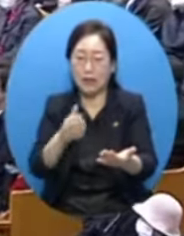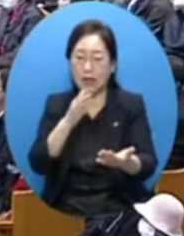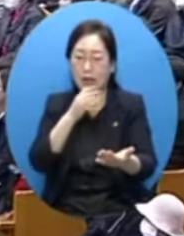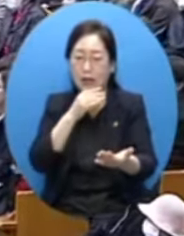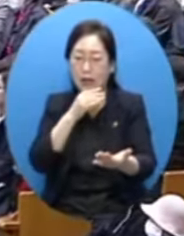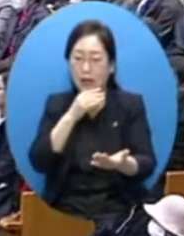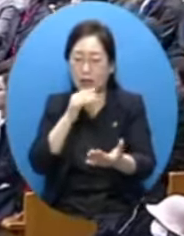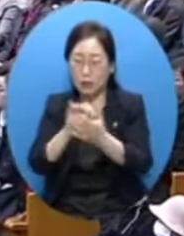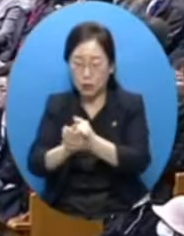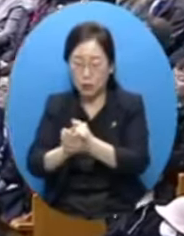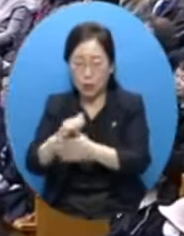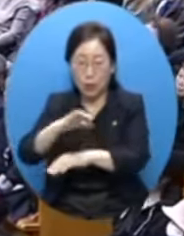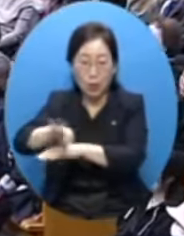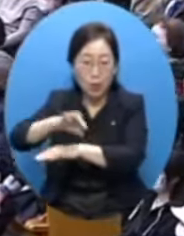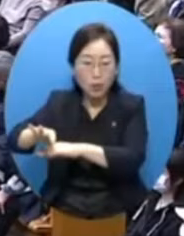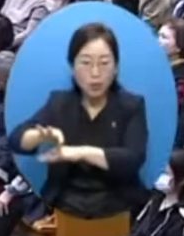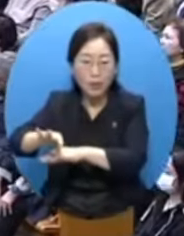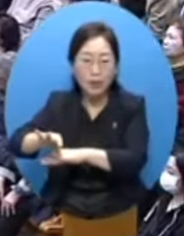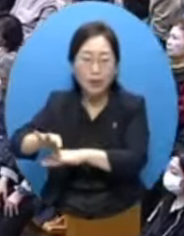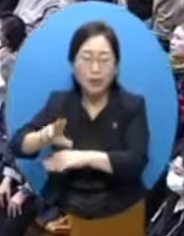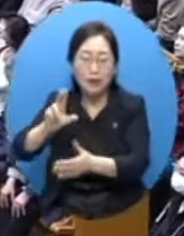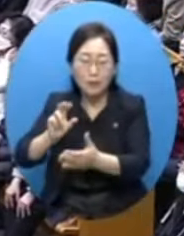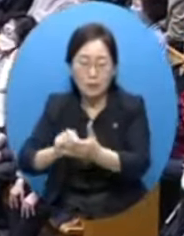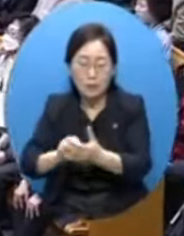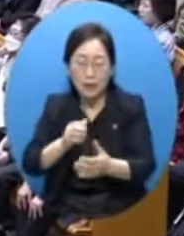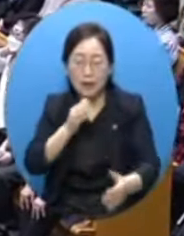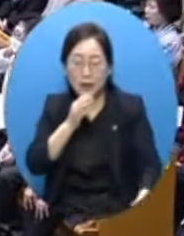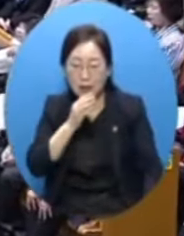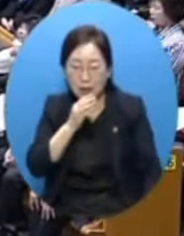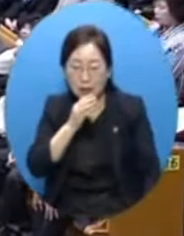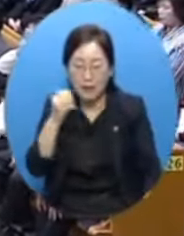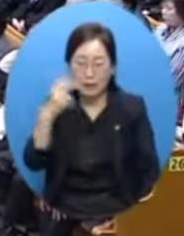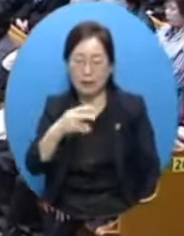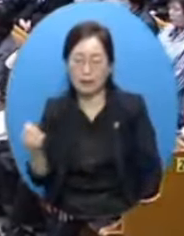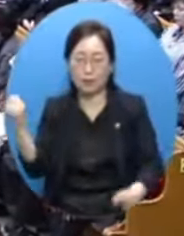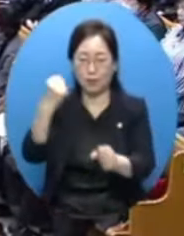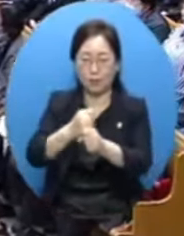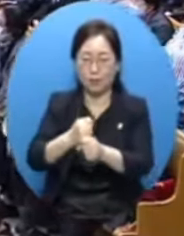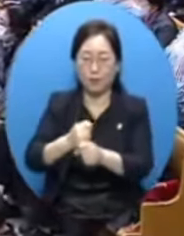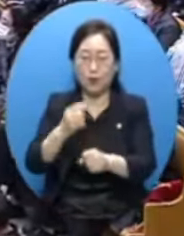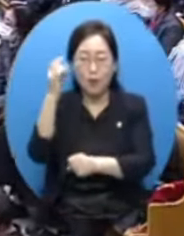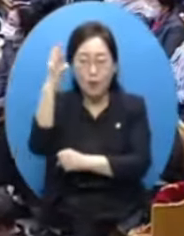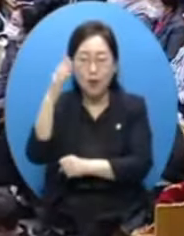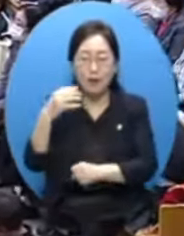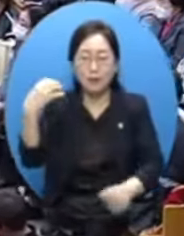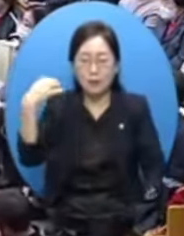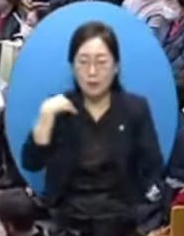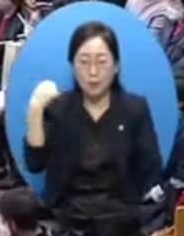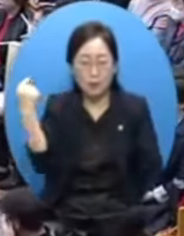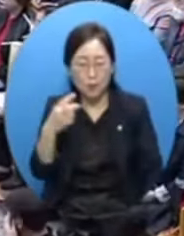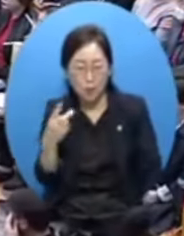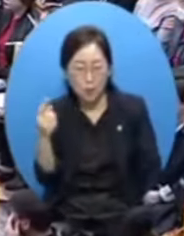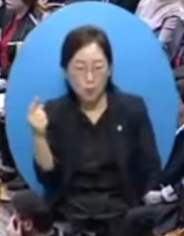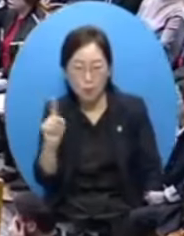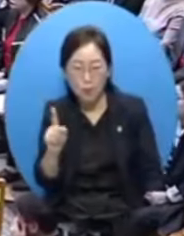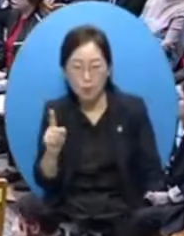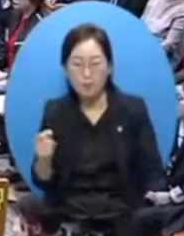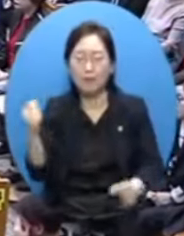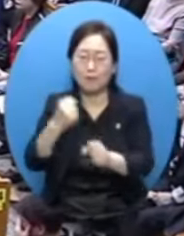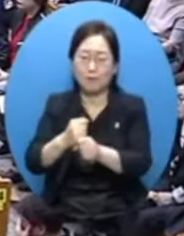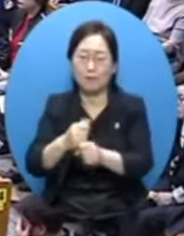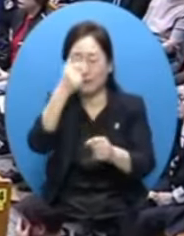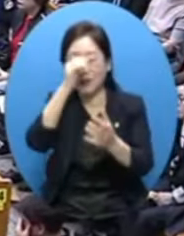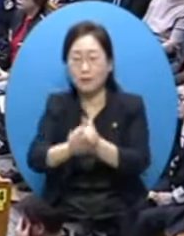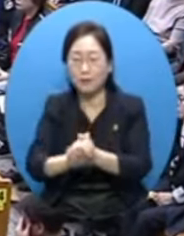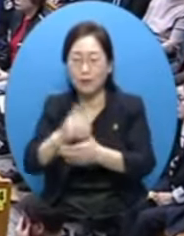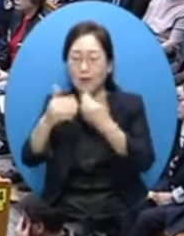그래서 우리의 원래 모습을 회복해야 되겠다. 우리의 본질, 우리의 사명을 회복해야 되겠다. 기도하는 것과 말씀 전하는